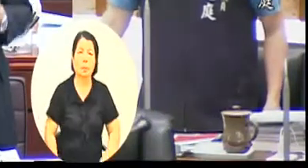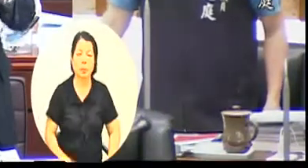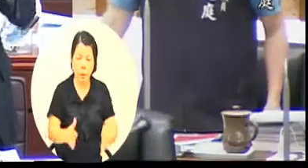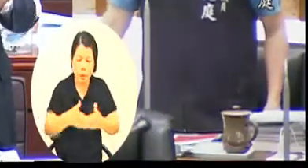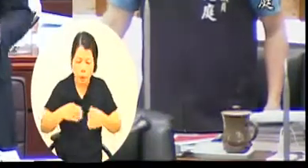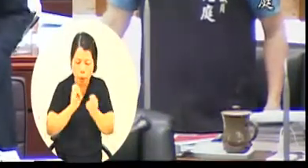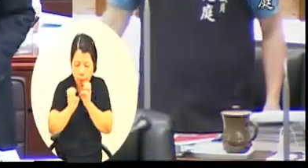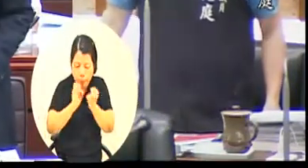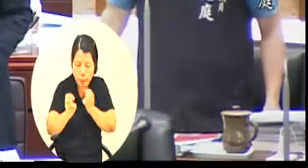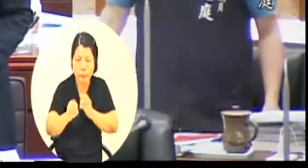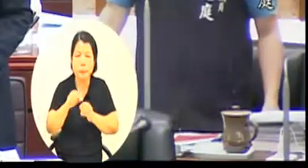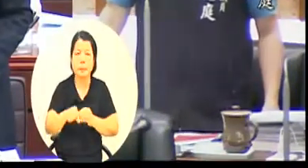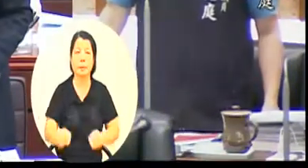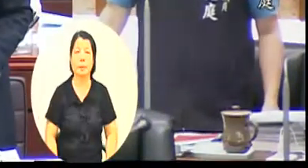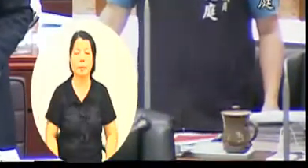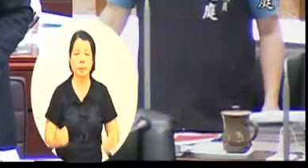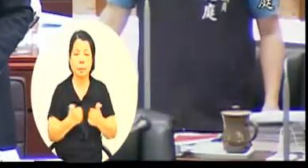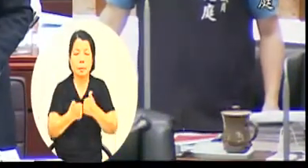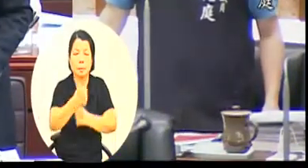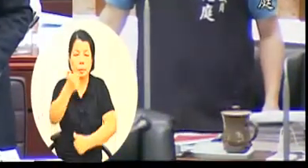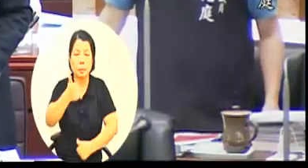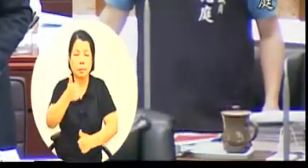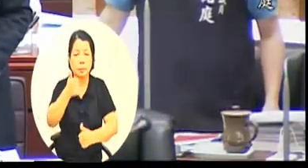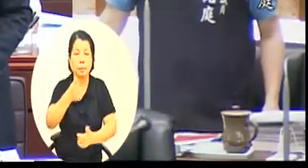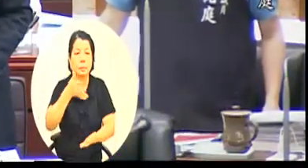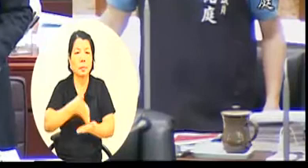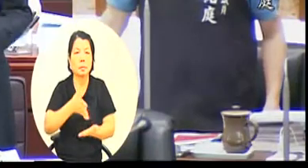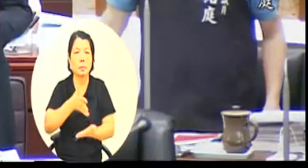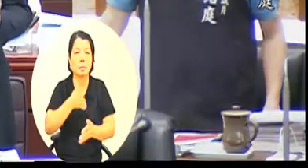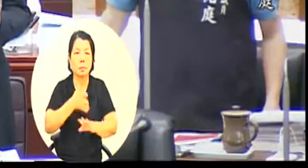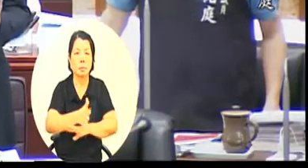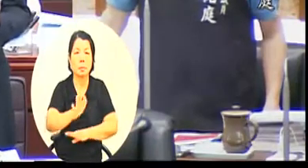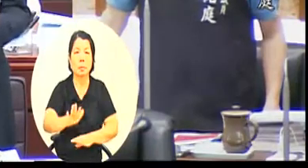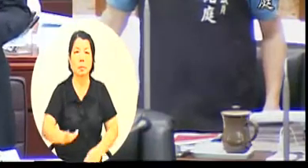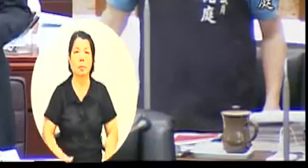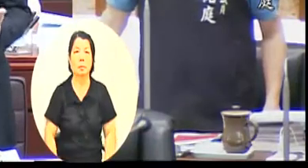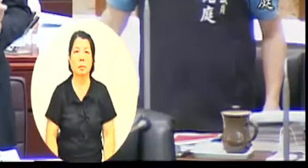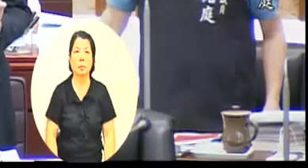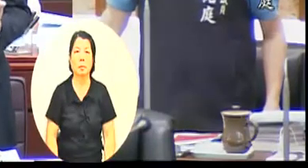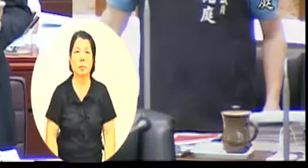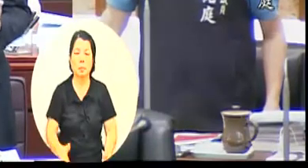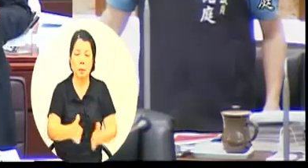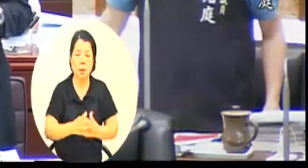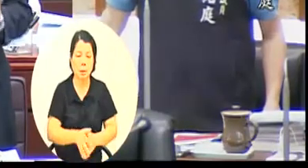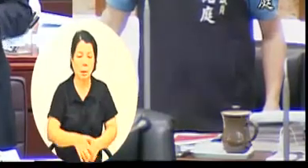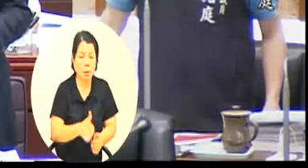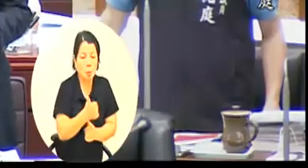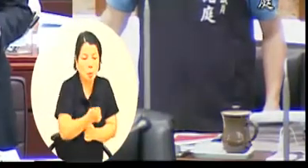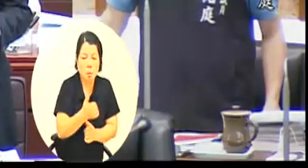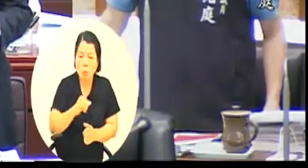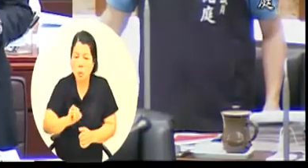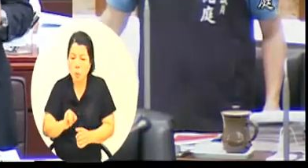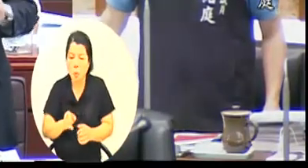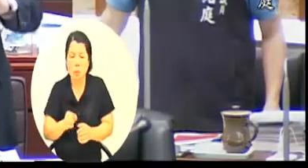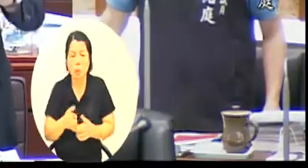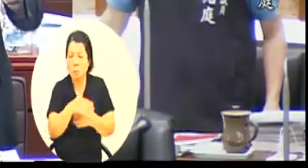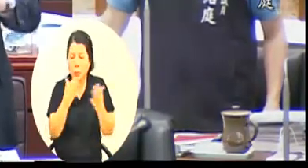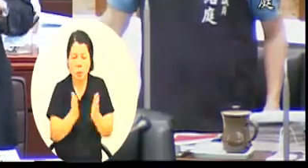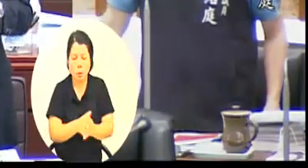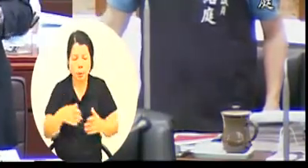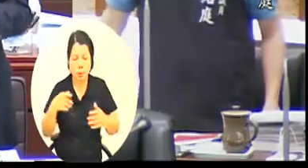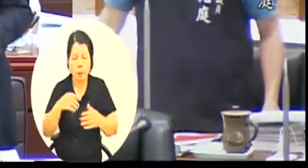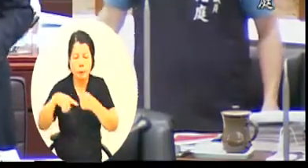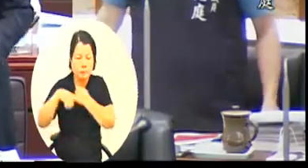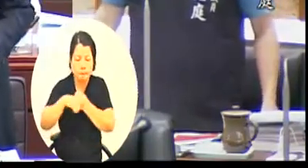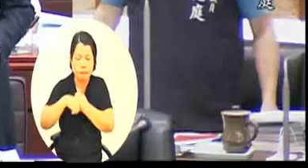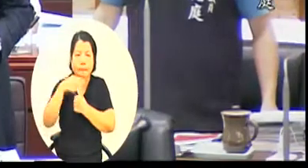了。那刚刚议员也有提到。那个包括说一些它的利弊如何去分析，我想样